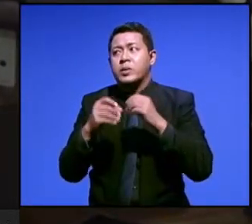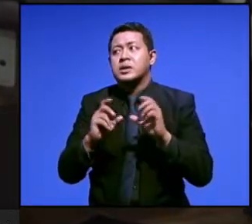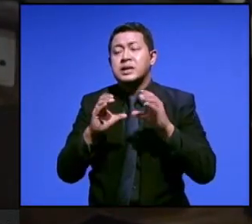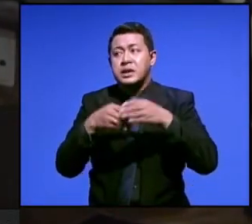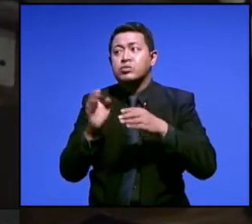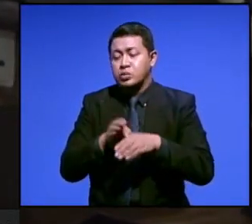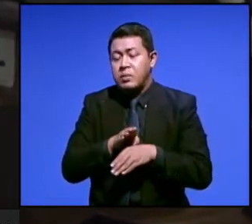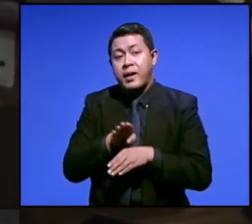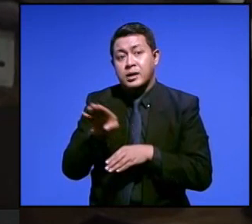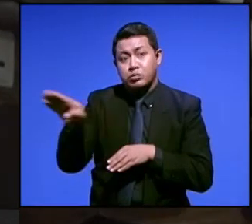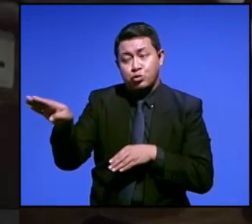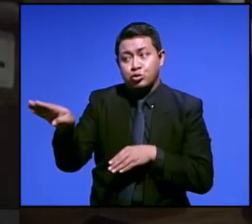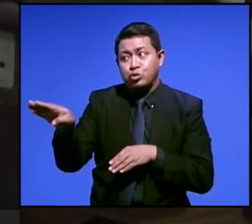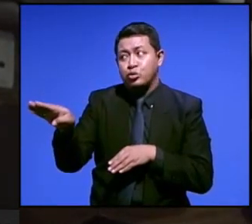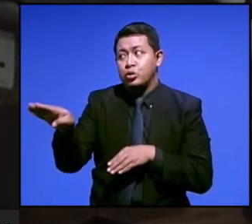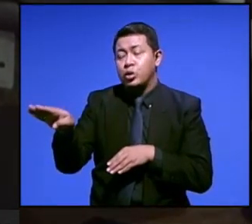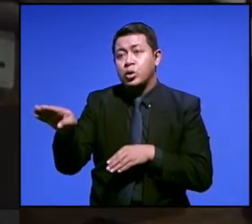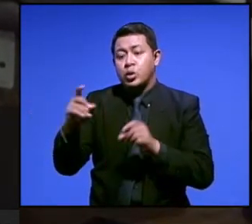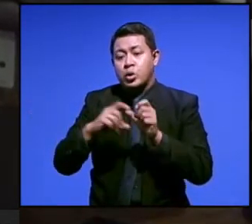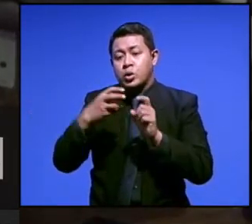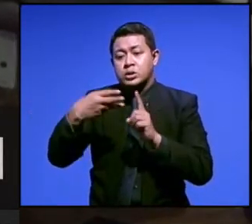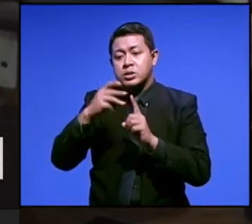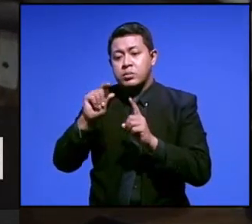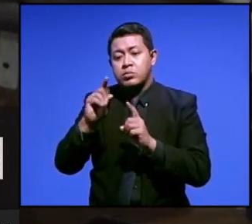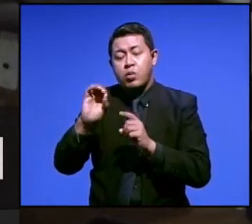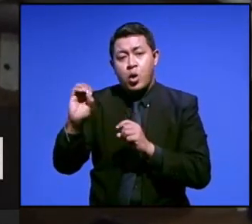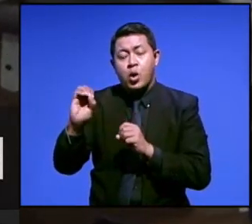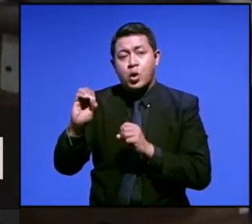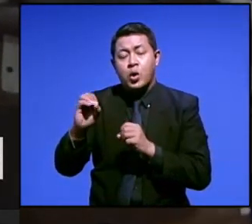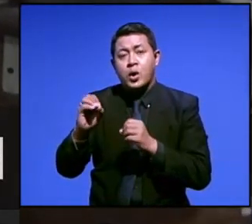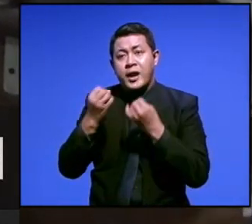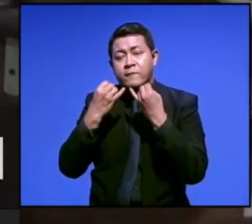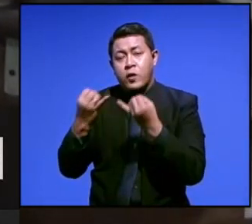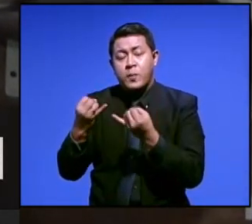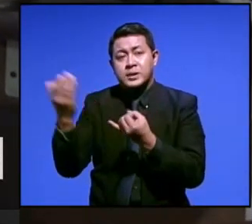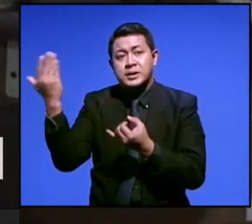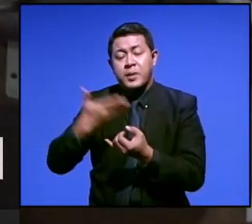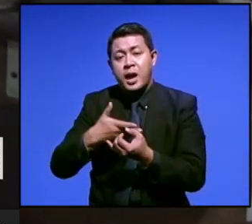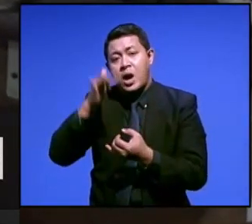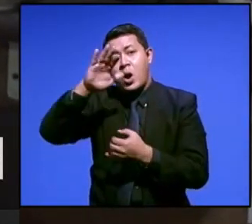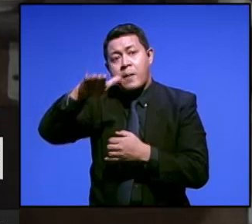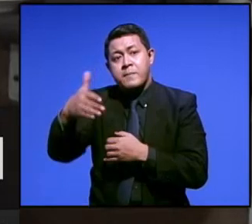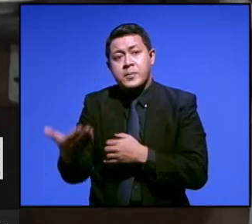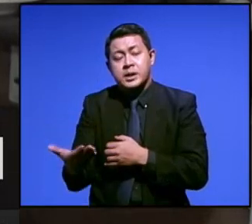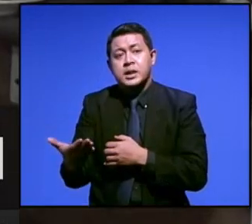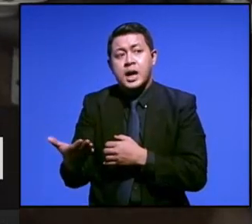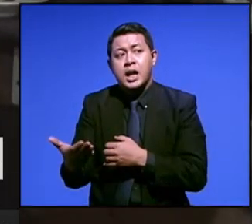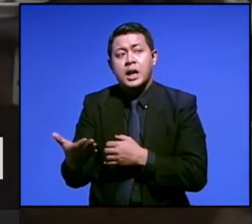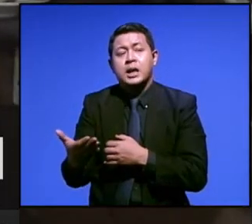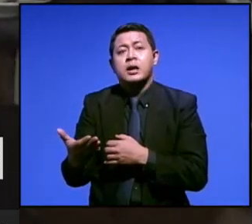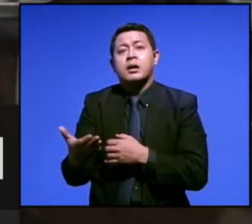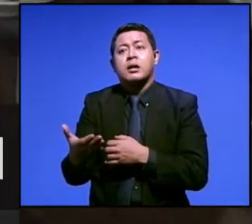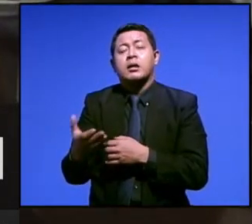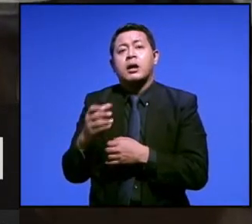berangkat menuju Semboro dan ada kabar kembali ada yang meninggal di Ambulu,